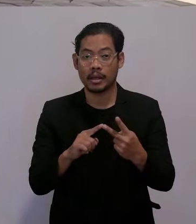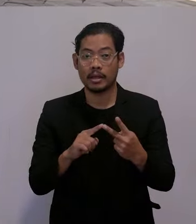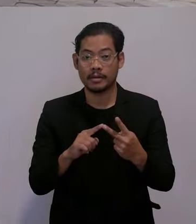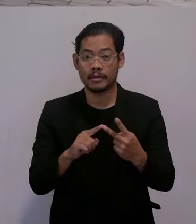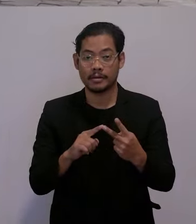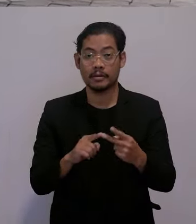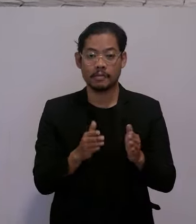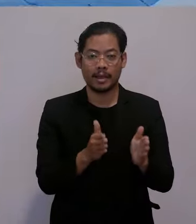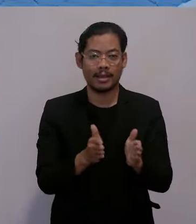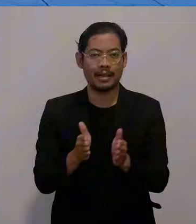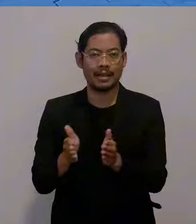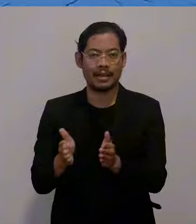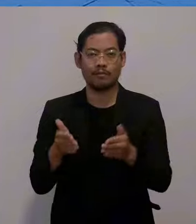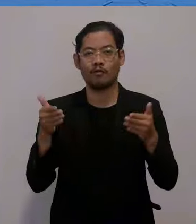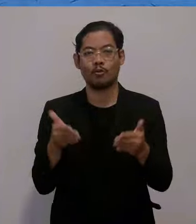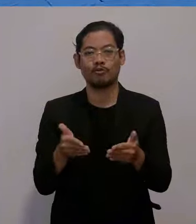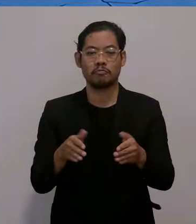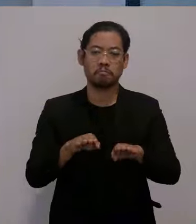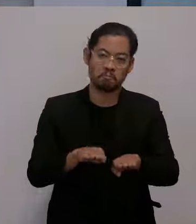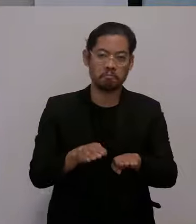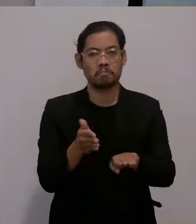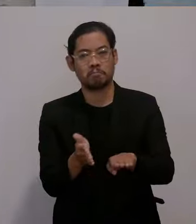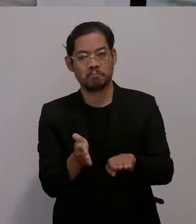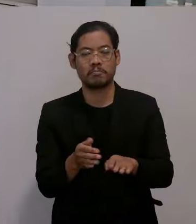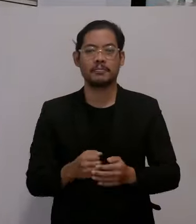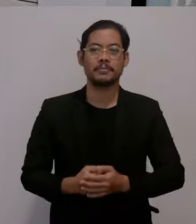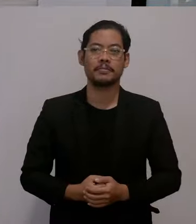2. Area parkir khusus,